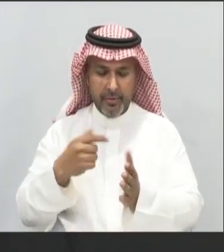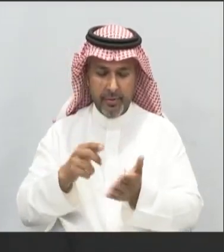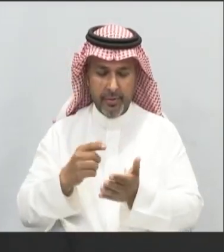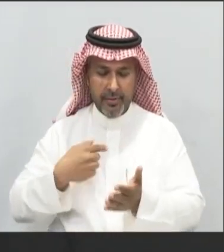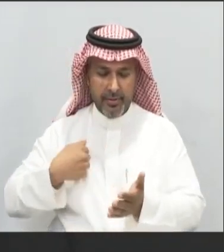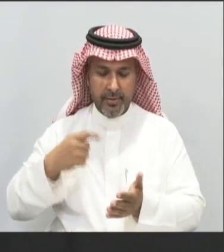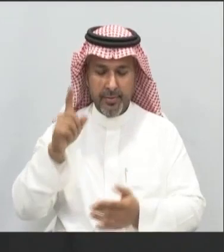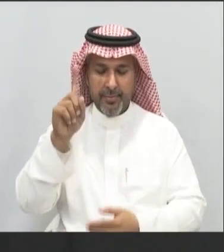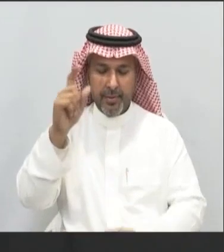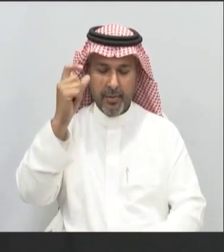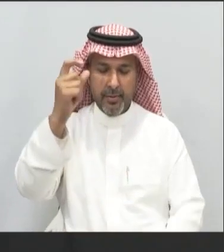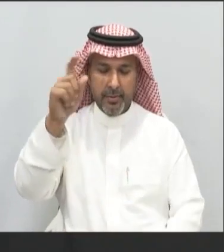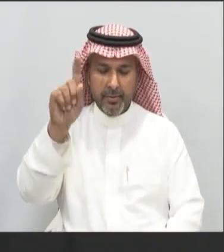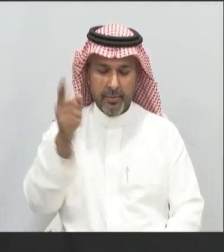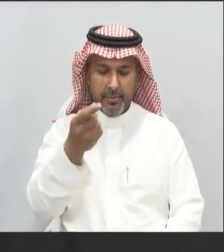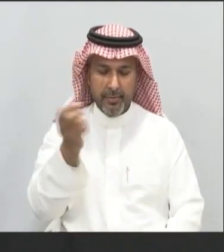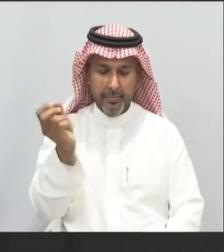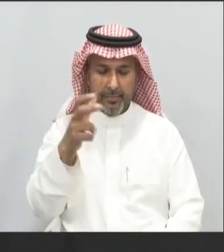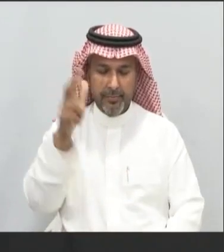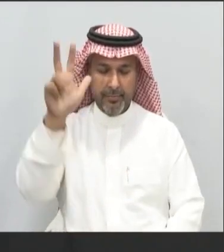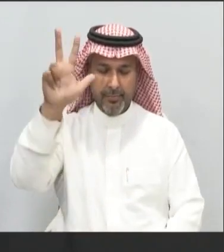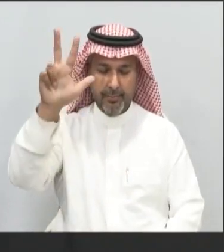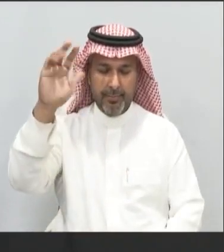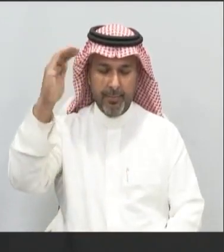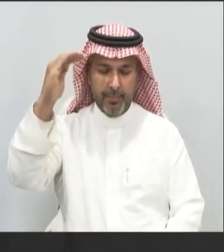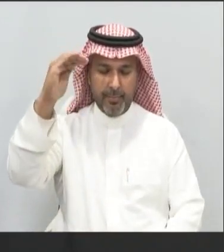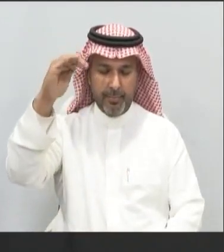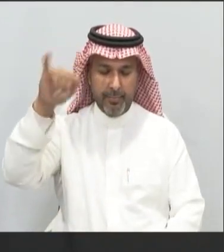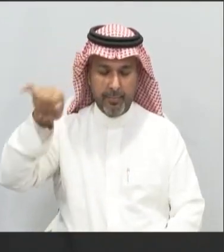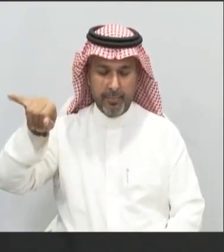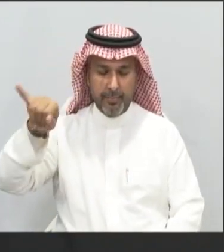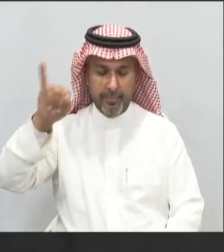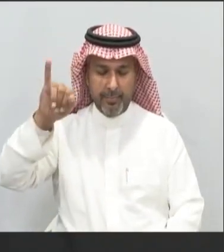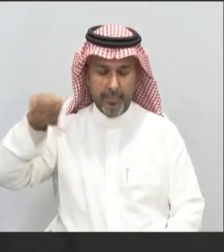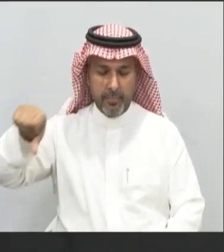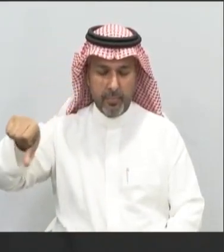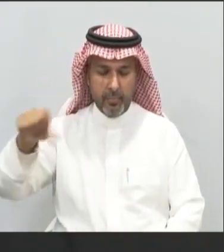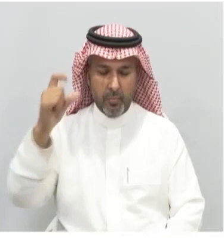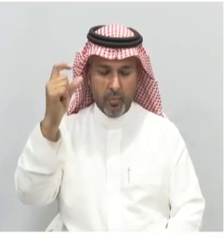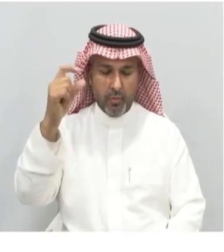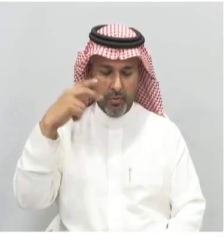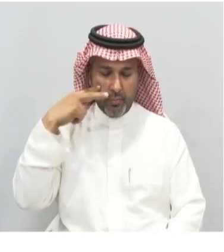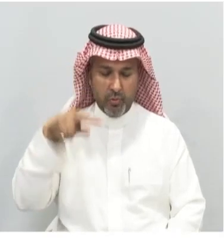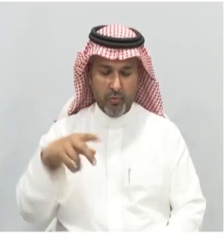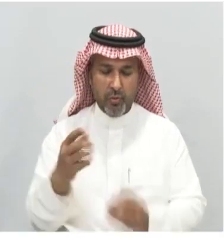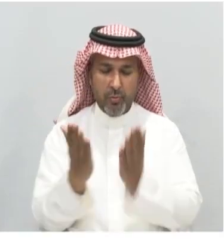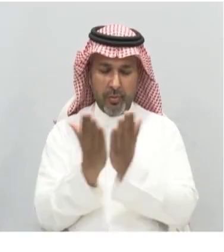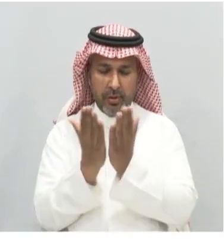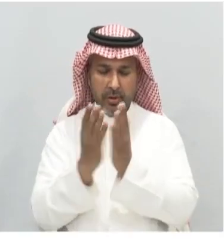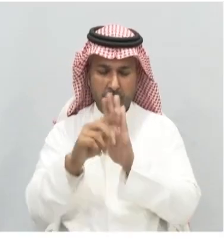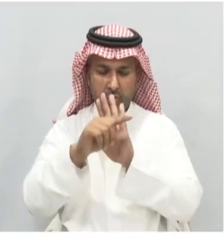الرياضيات للصف الرابع الابتدائي ودرسنا اليوم يا مبدعين ويا مبدعات يحمل عنوان قسمه